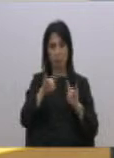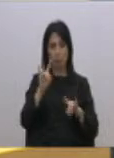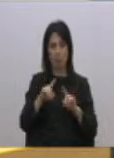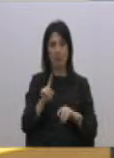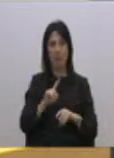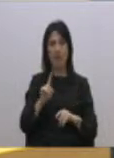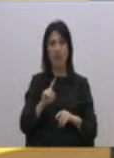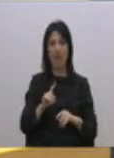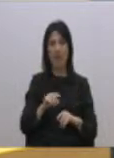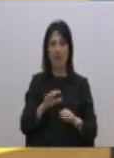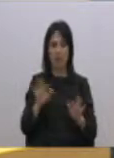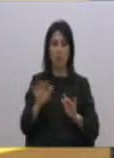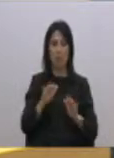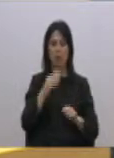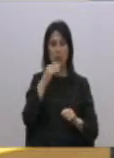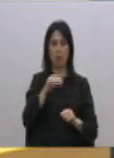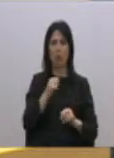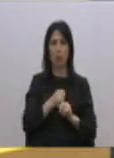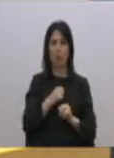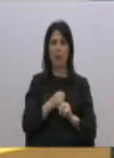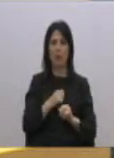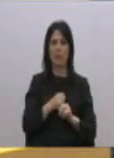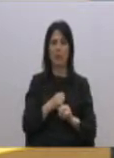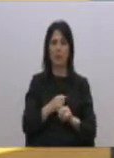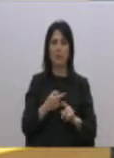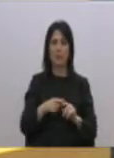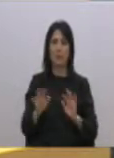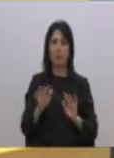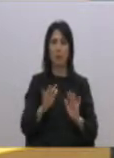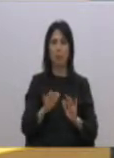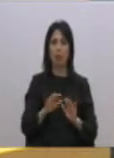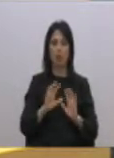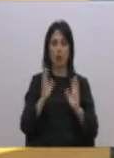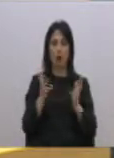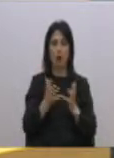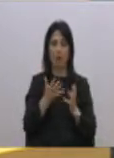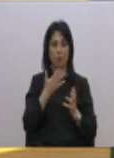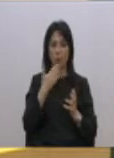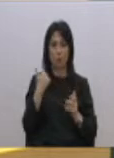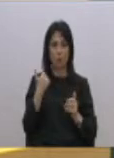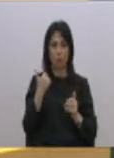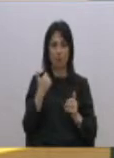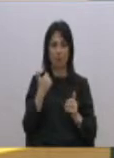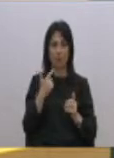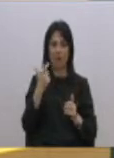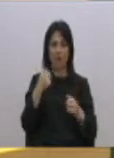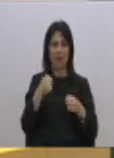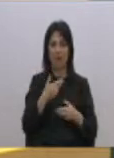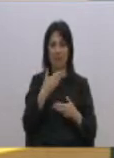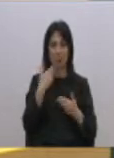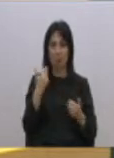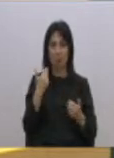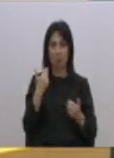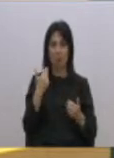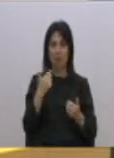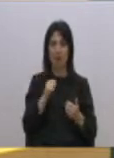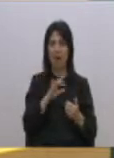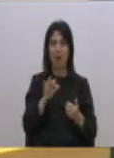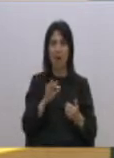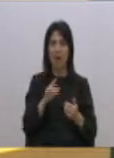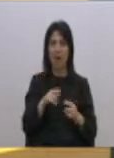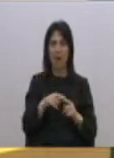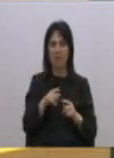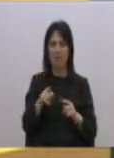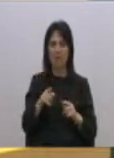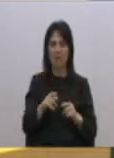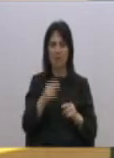რაღაც კომპლექსური პროცესი შექმნით. ეს პროცესი არც კომპლექსურია, არც ლეგიტიმური და არც დაძრამდე არ